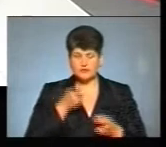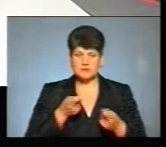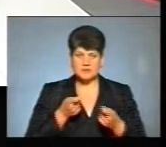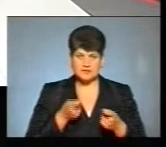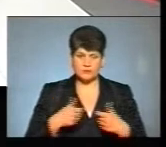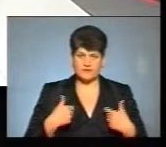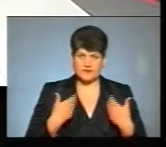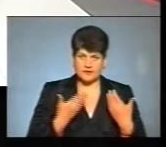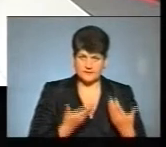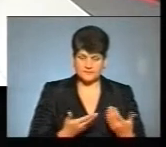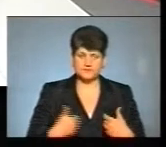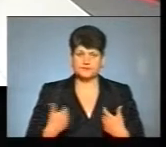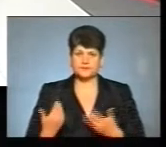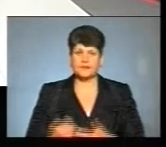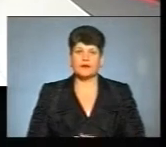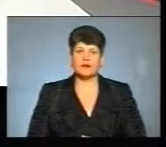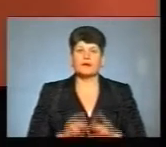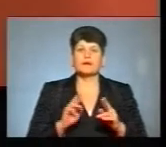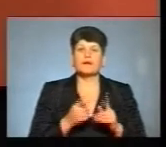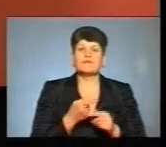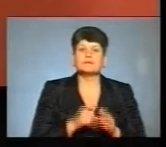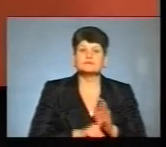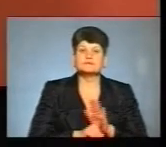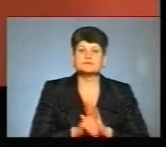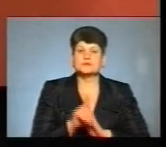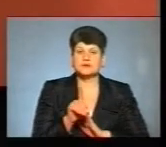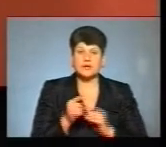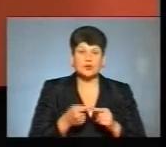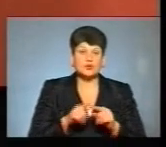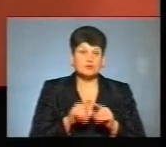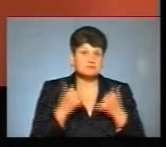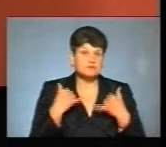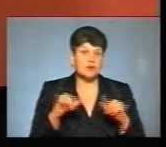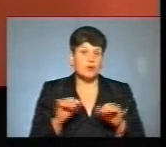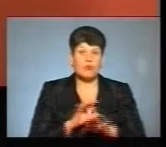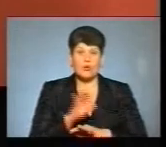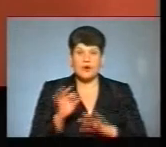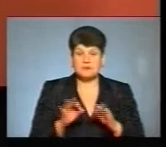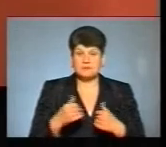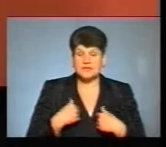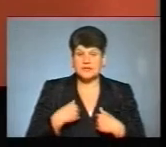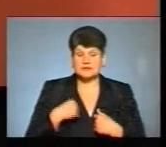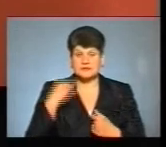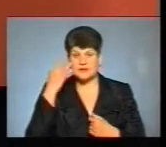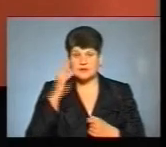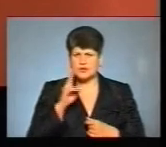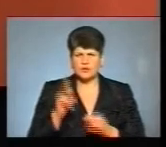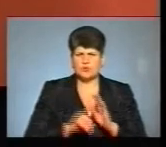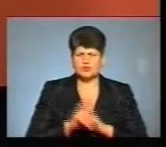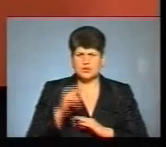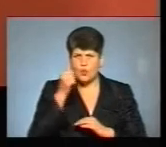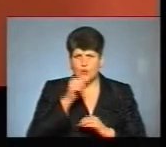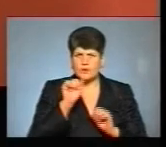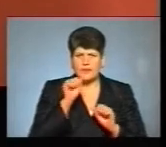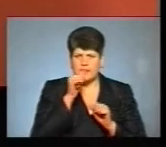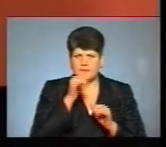вітання. Вітаю. А як вам старт такого неочікуваного проєкту, оскільки, мені здається, ніхто на початку року не міг собі уявити,